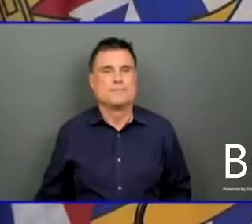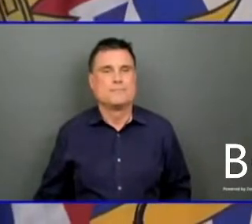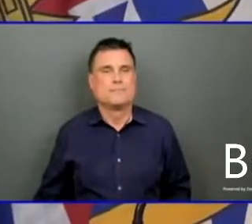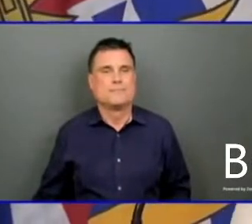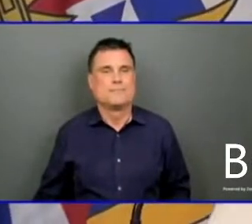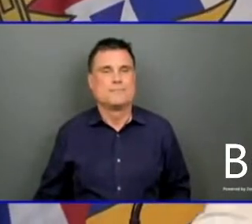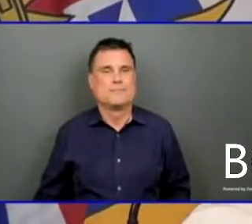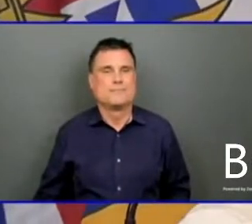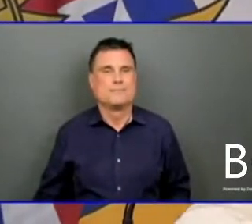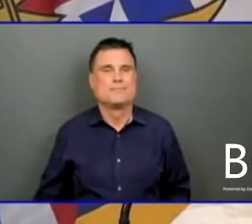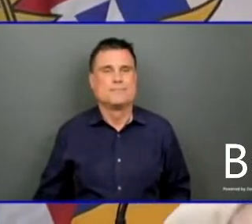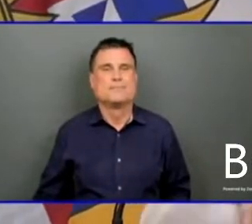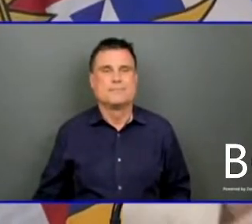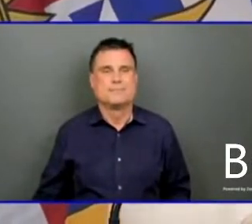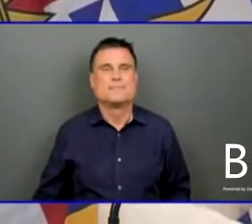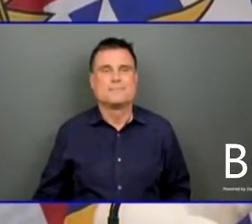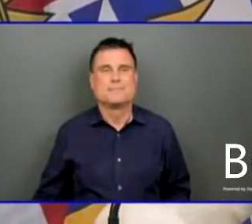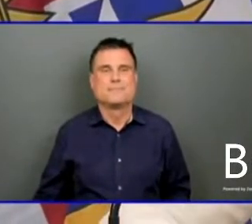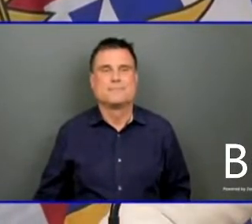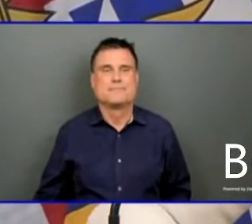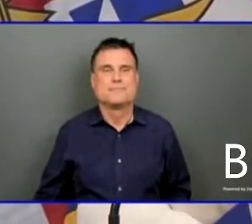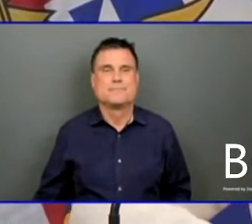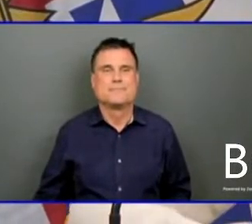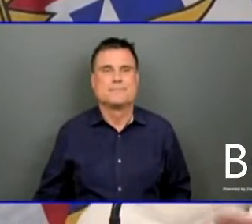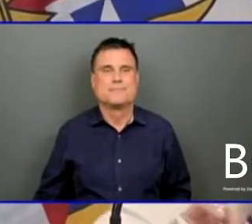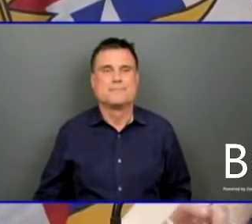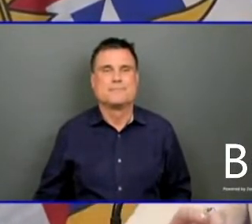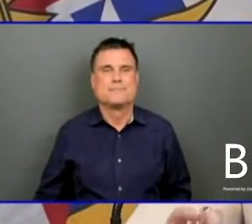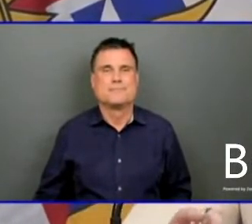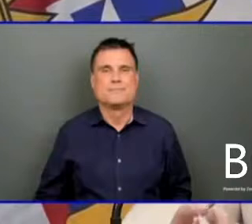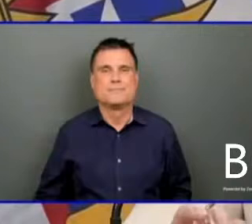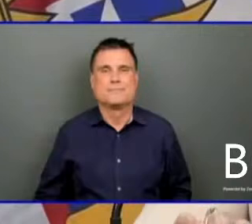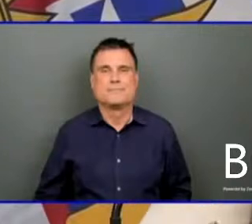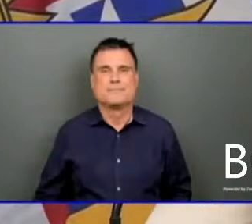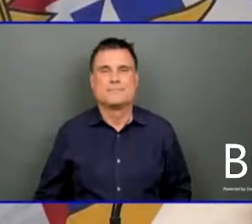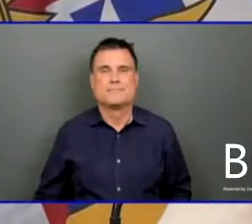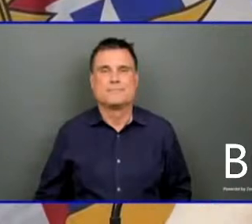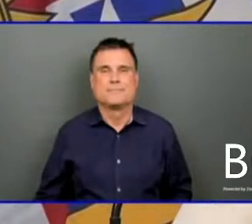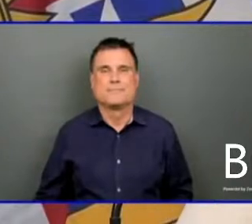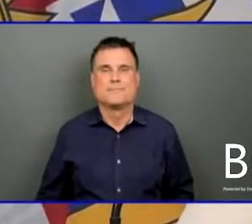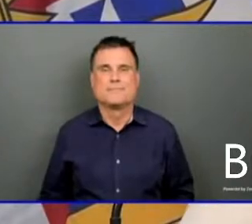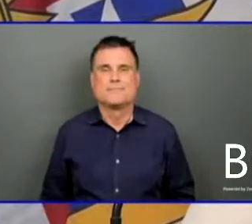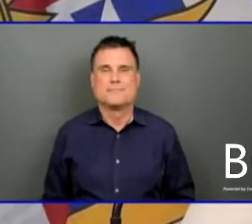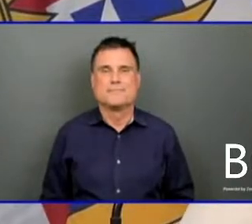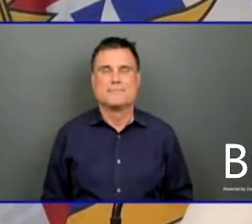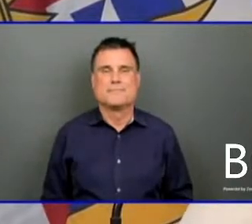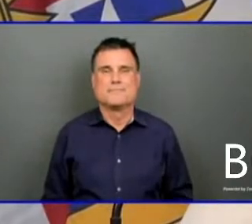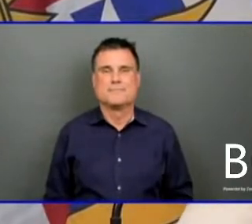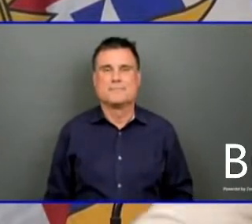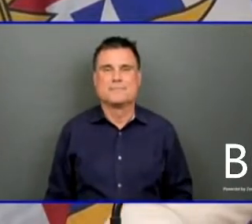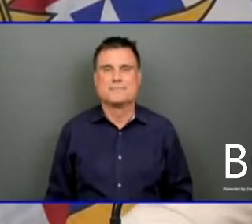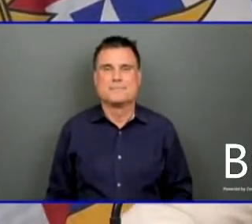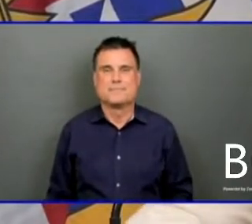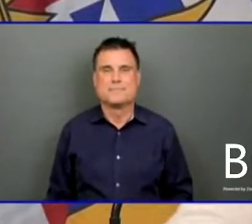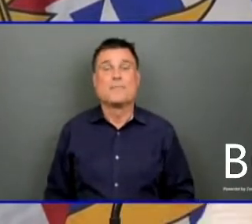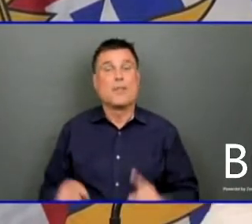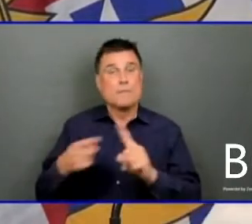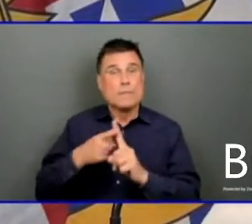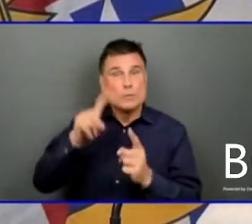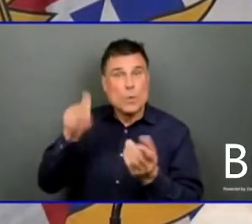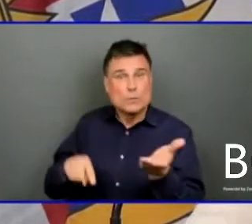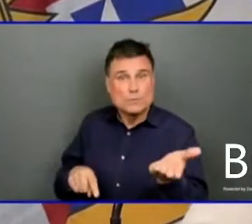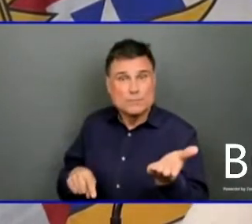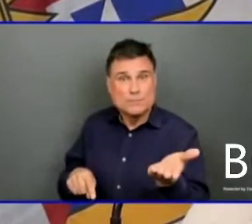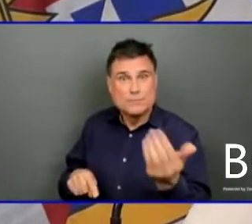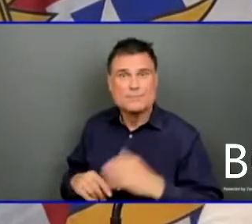拜，就是我预约的是要2个礼拜以后。那么有些人呢说要看运气，因为有些地方